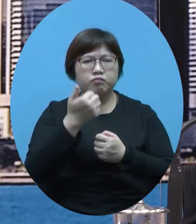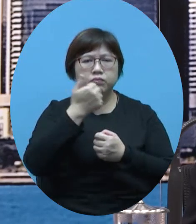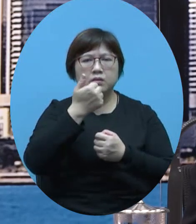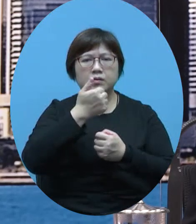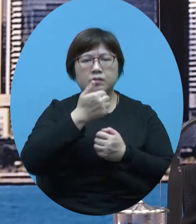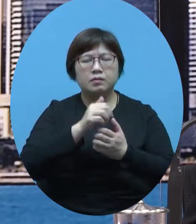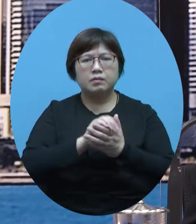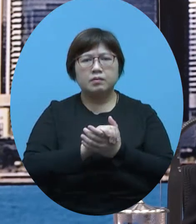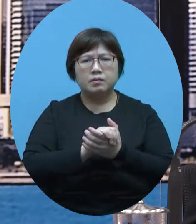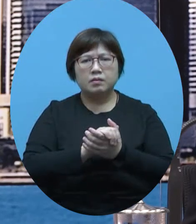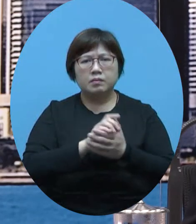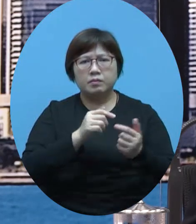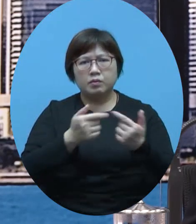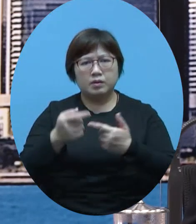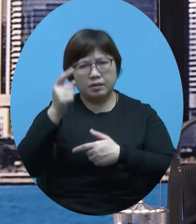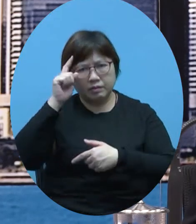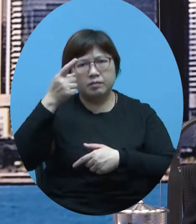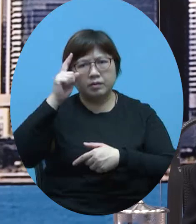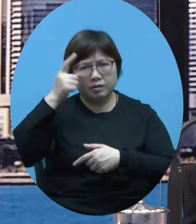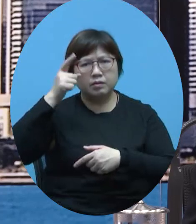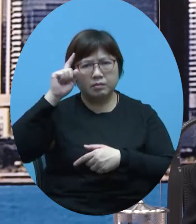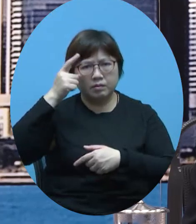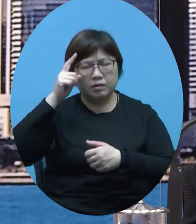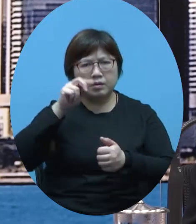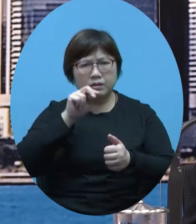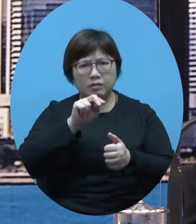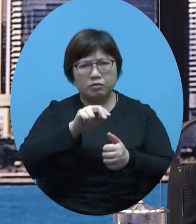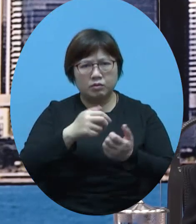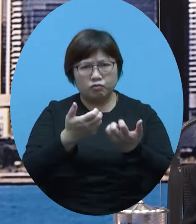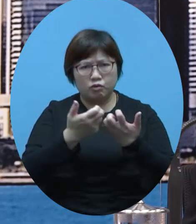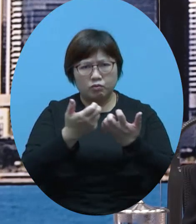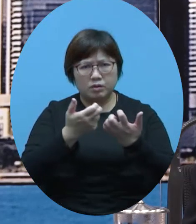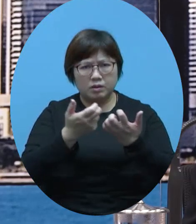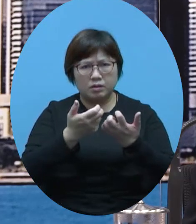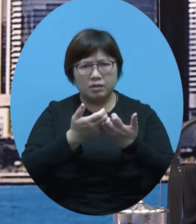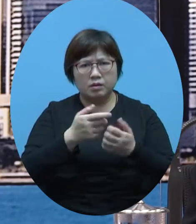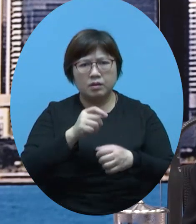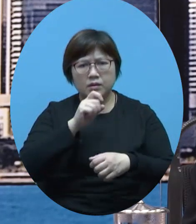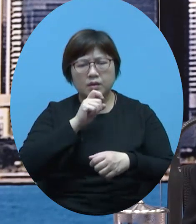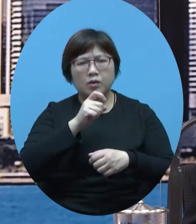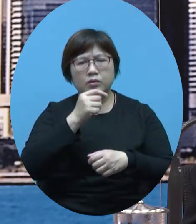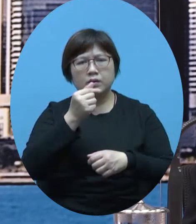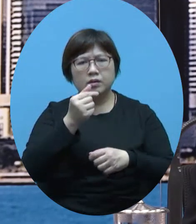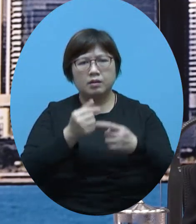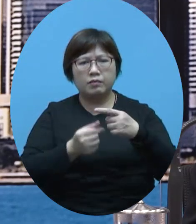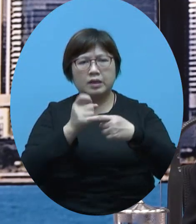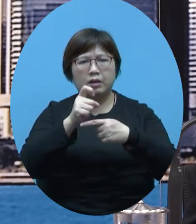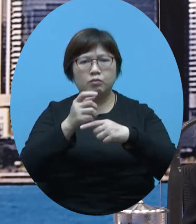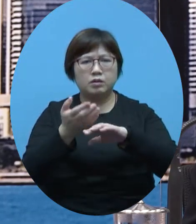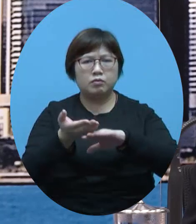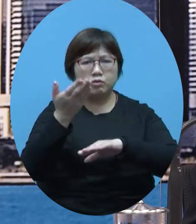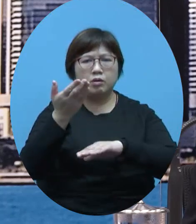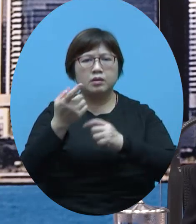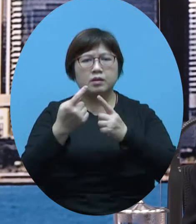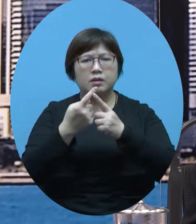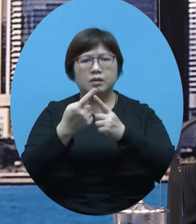係、一路每一天咧都係有監察住嗰個數據咧，就係、去過超過九成啊嘅人士咧，其實